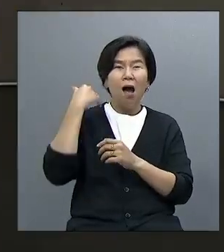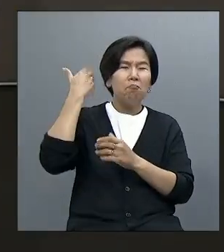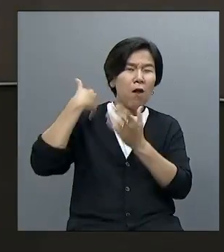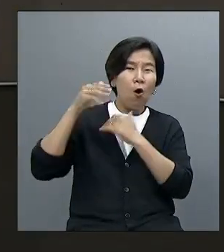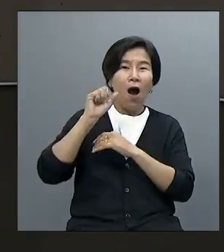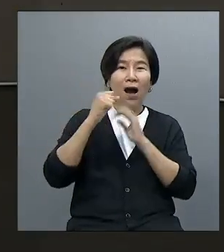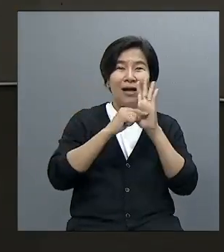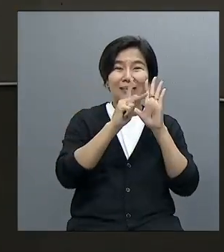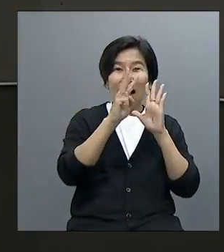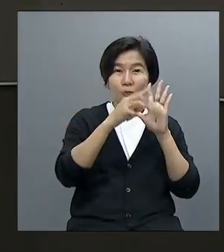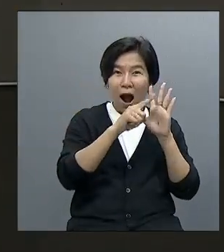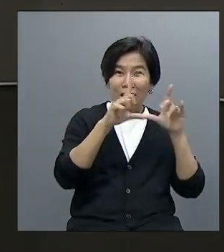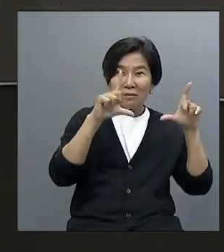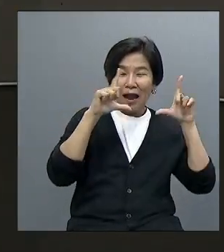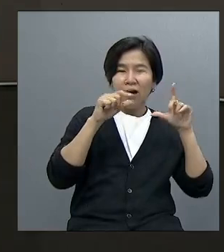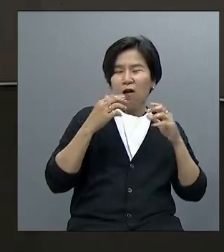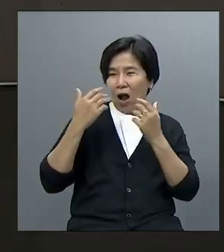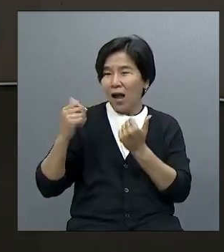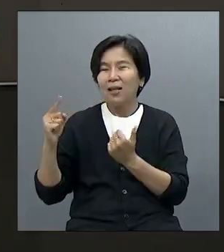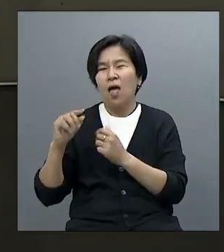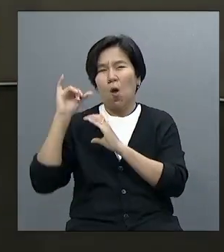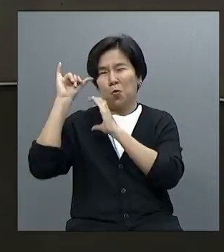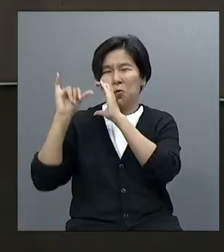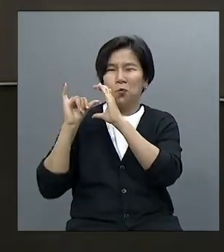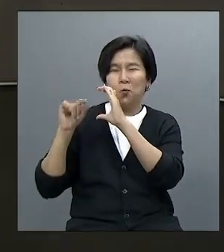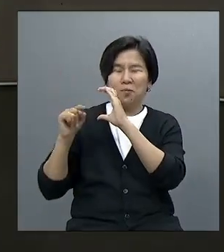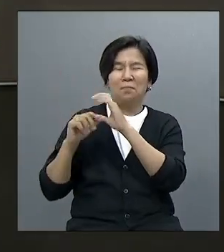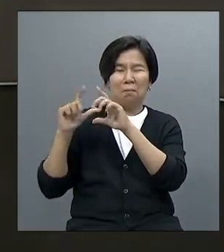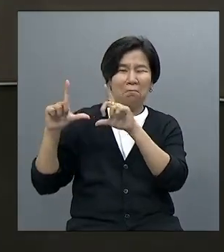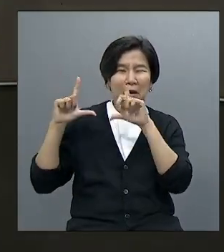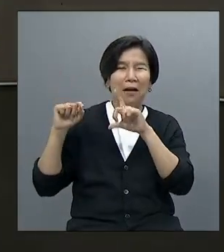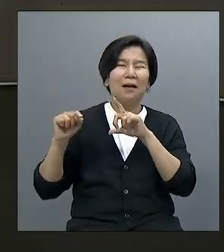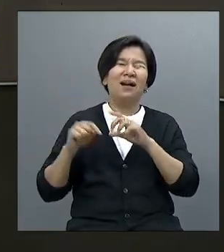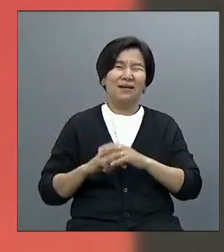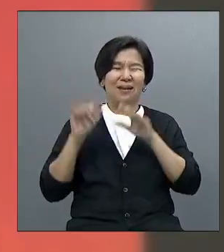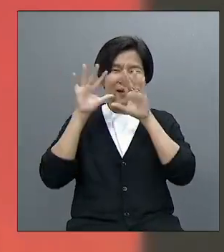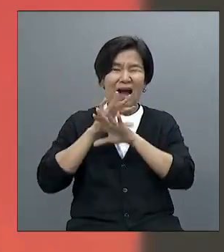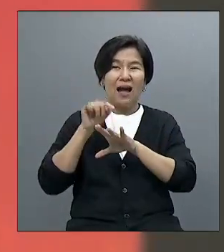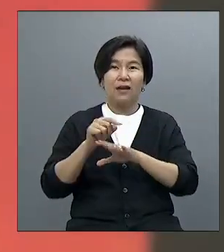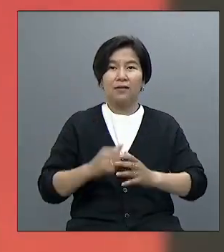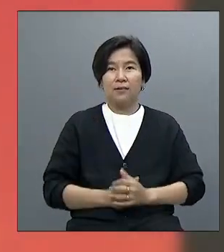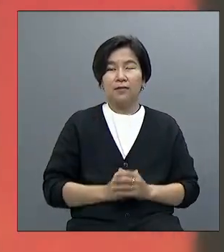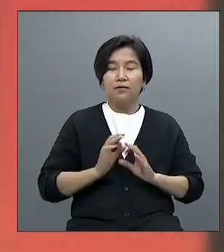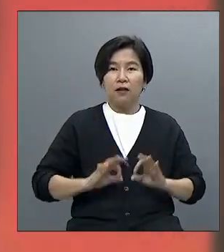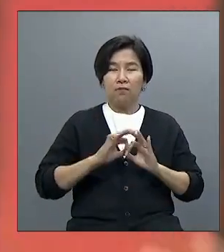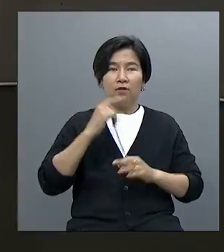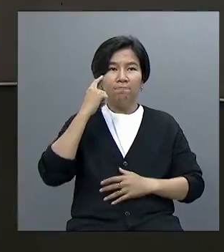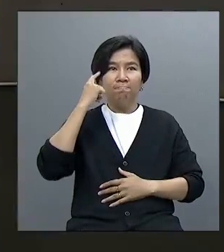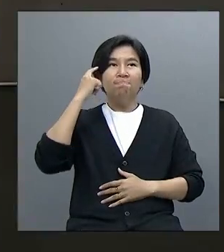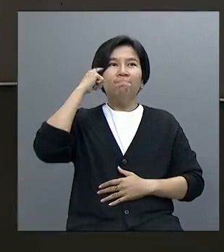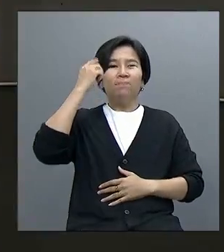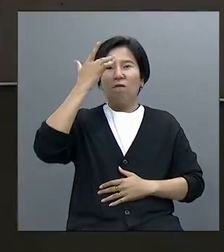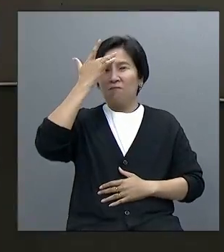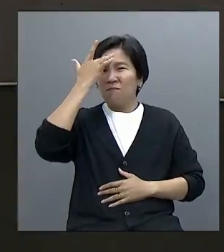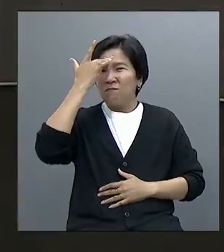าคิดเอาเองเลยจากสดๆตรงนั้นเลย มีต้องด้นสดนะต้องปฏิภาณโชว์ไหวพริบ หลังจากที่ผมได้บอกไงว่ามี